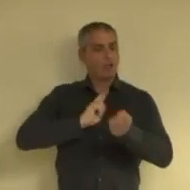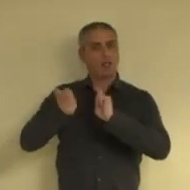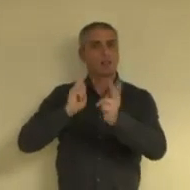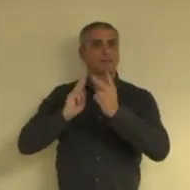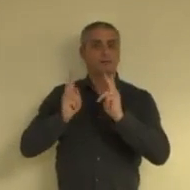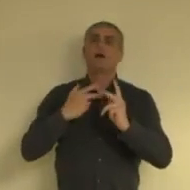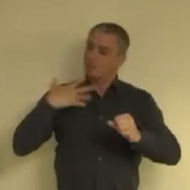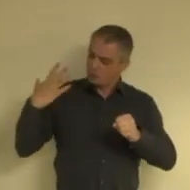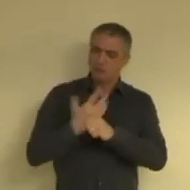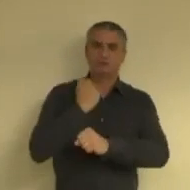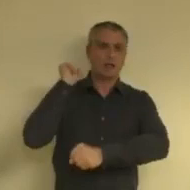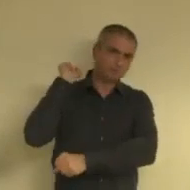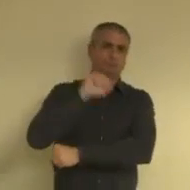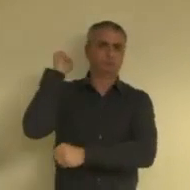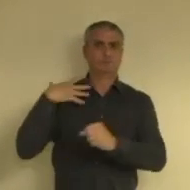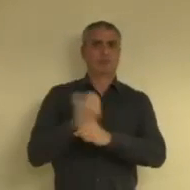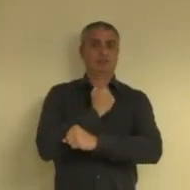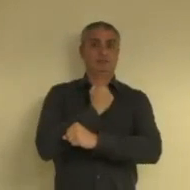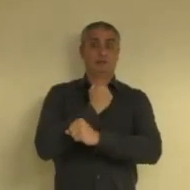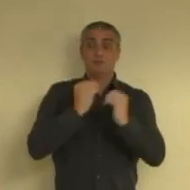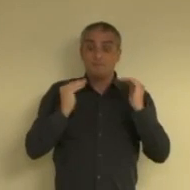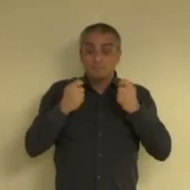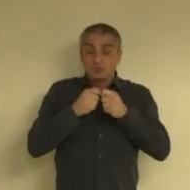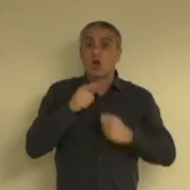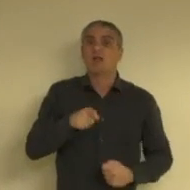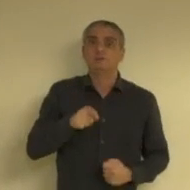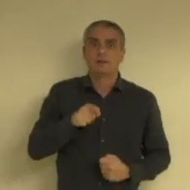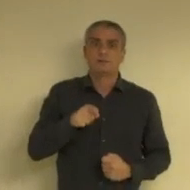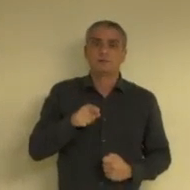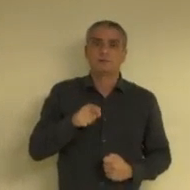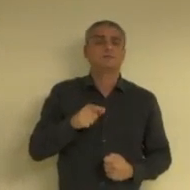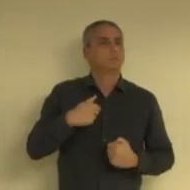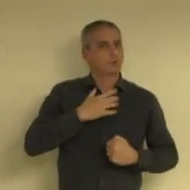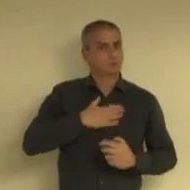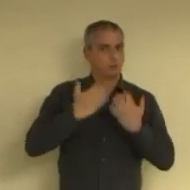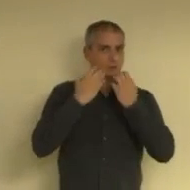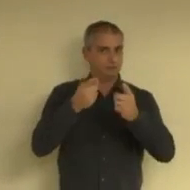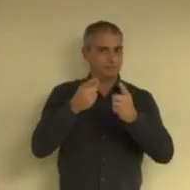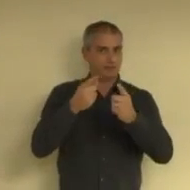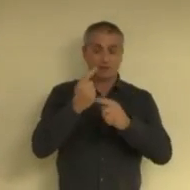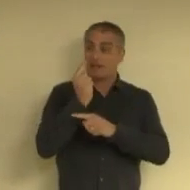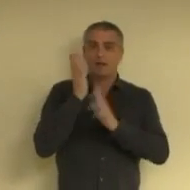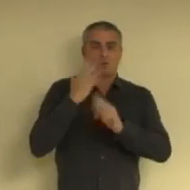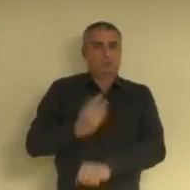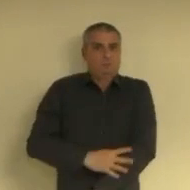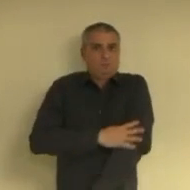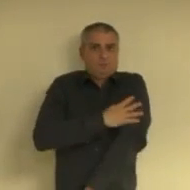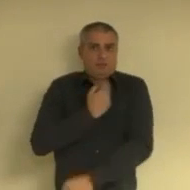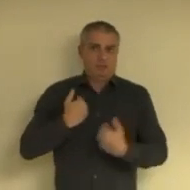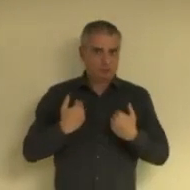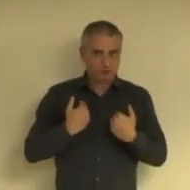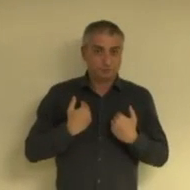ננצח אותה. בהקשר זה, אני רוצה לספר לכם על רגע מרגש